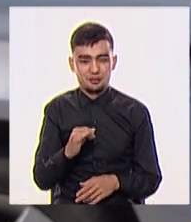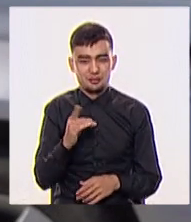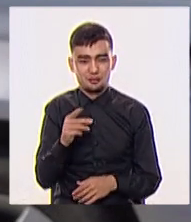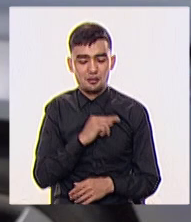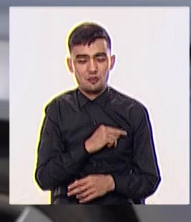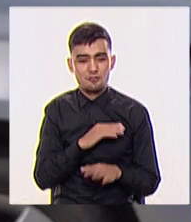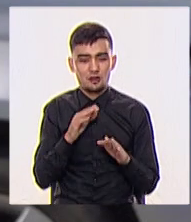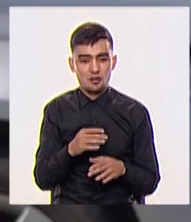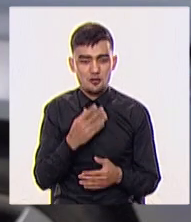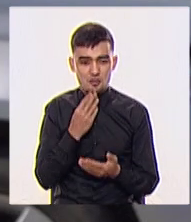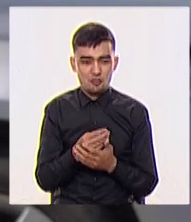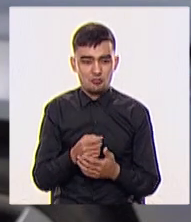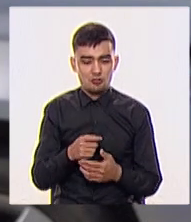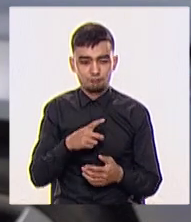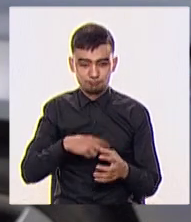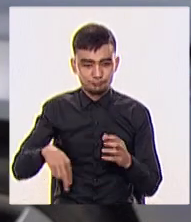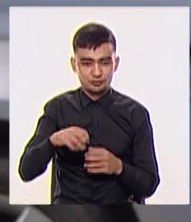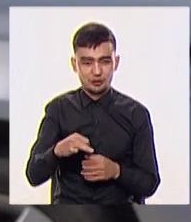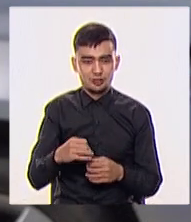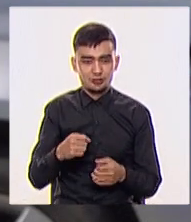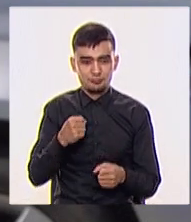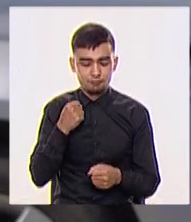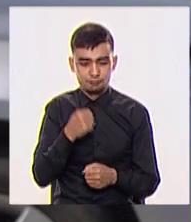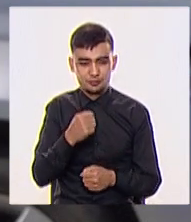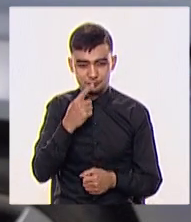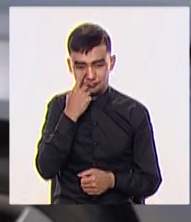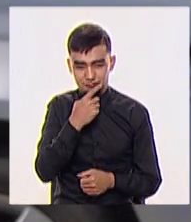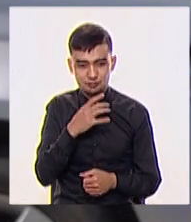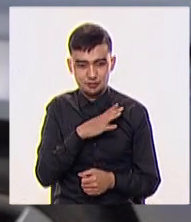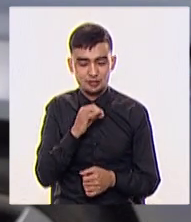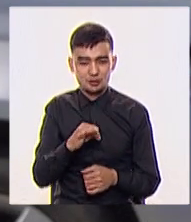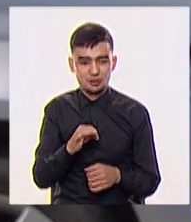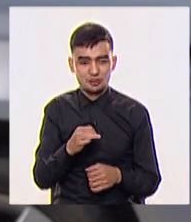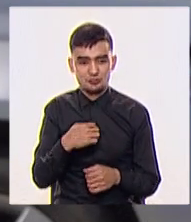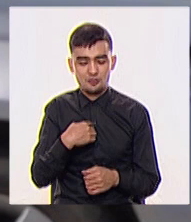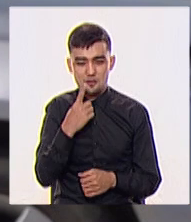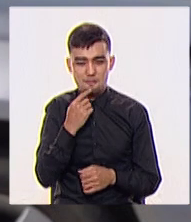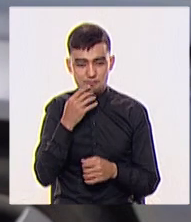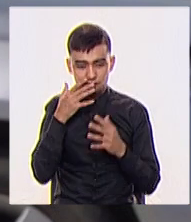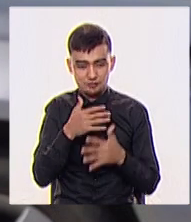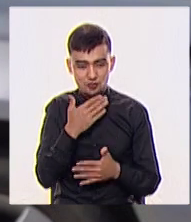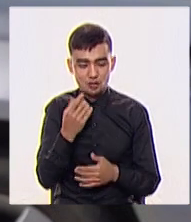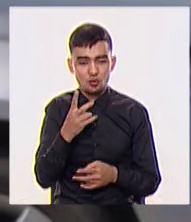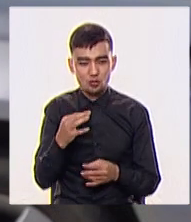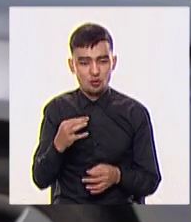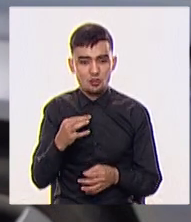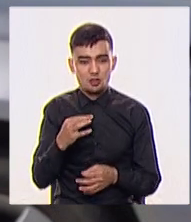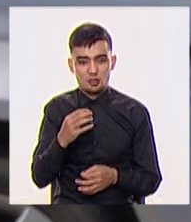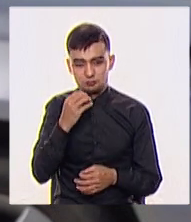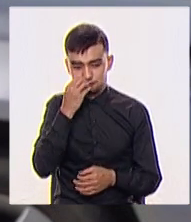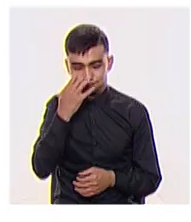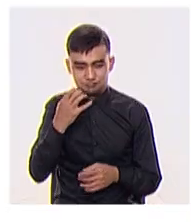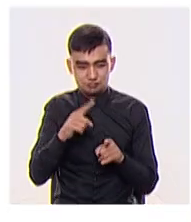жұмыс үстелімді айланып, мұрнымнан соқты. Қатты соқты, танаудан қан аққан жоқ, бірақ танауым ісіп